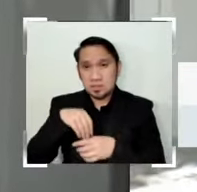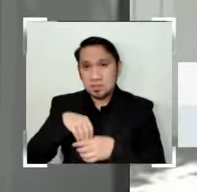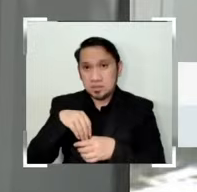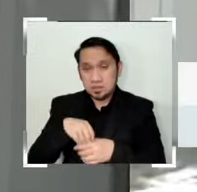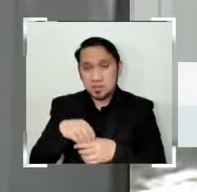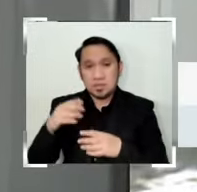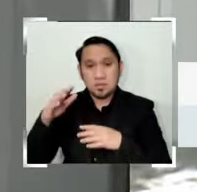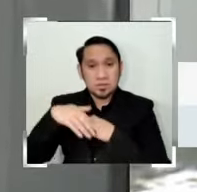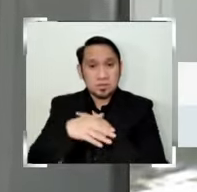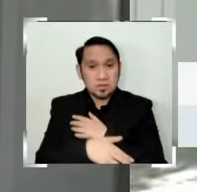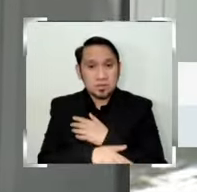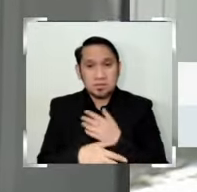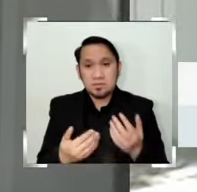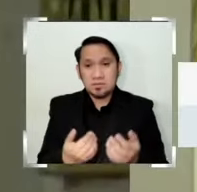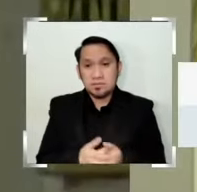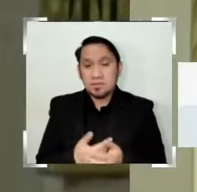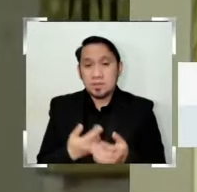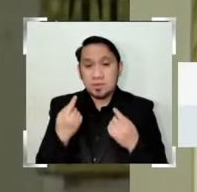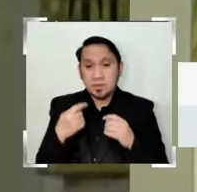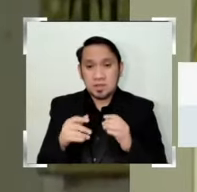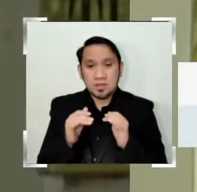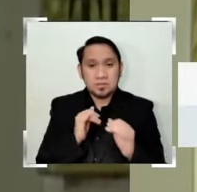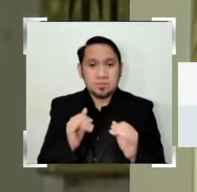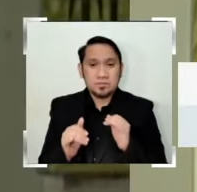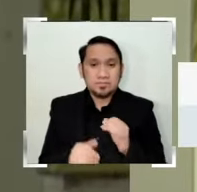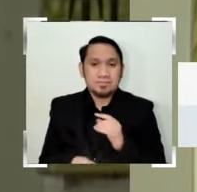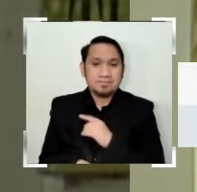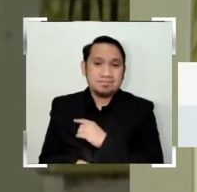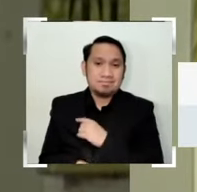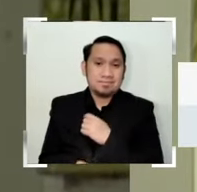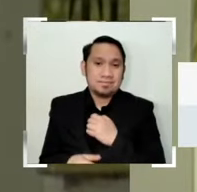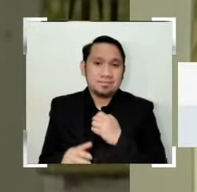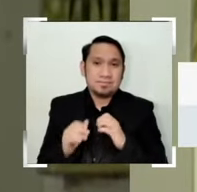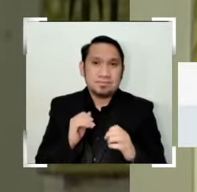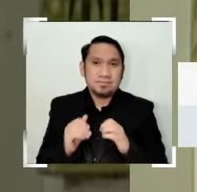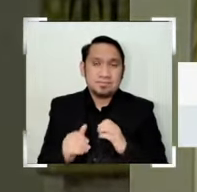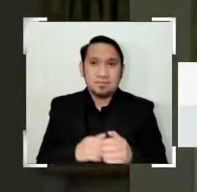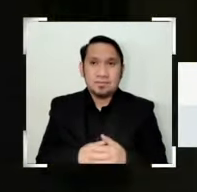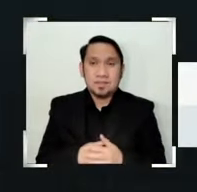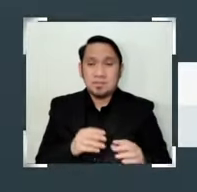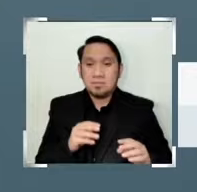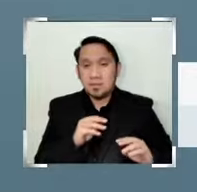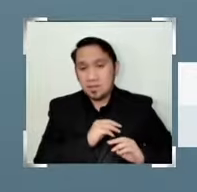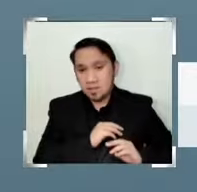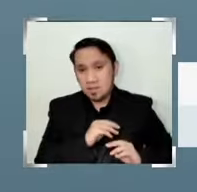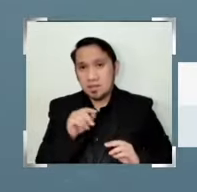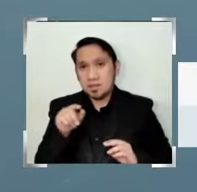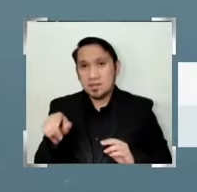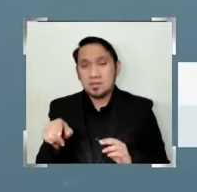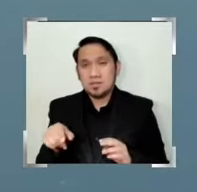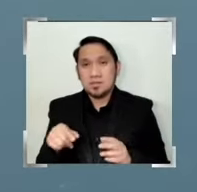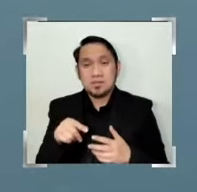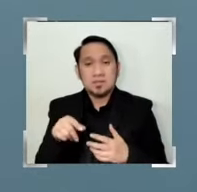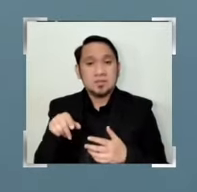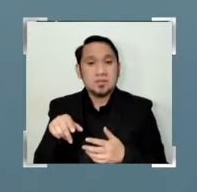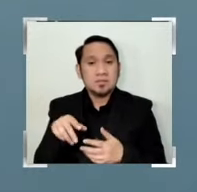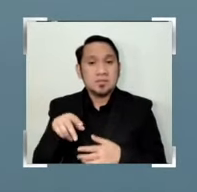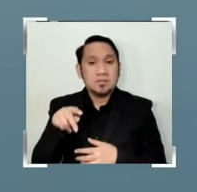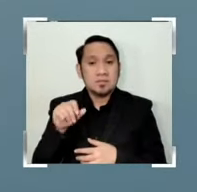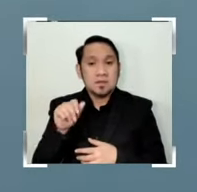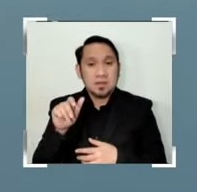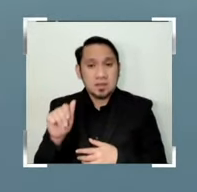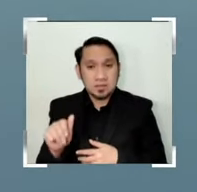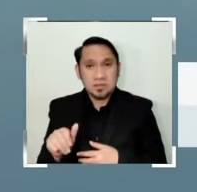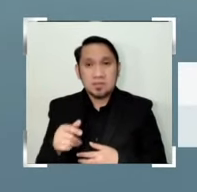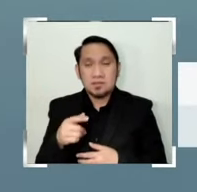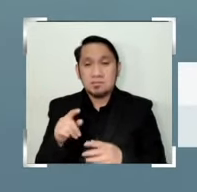makuha ang panig ng Chinese Embassy tungkol sa namataang military ship malapit sa Pag-asa Island. Pero sa ulat ng Reuters, iginiit ng China